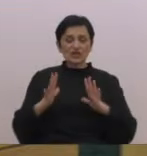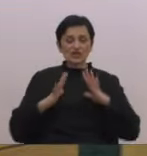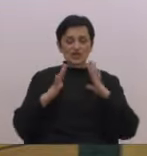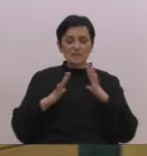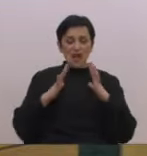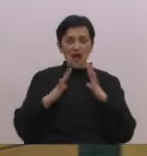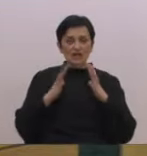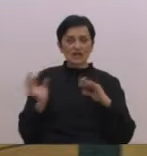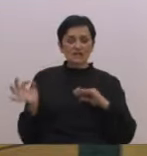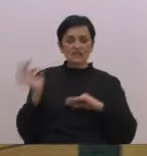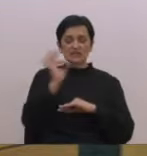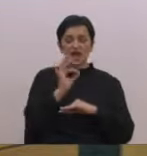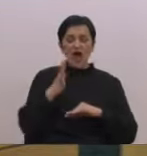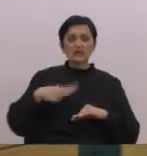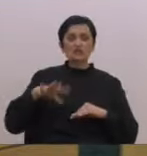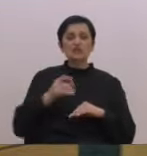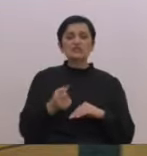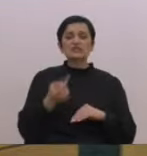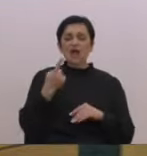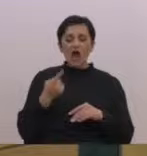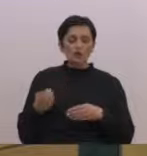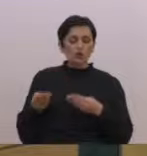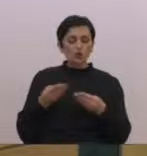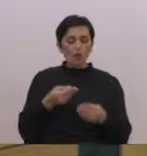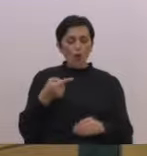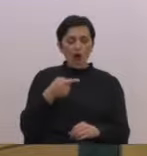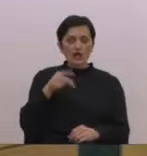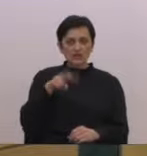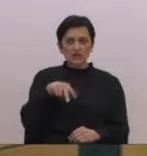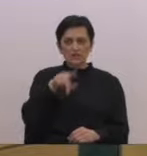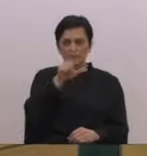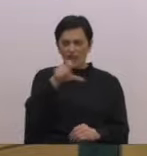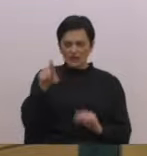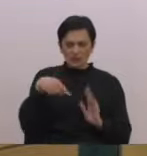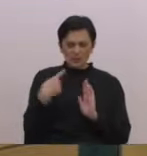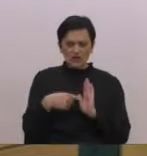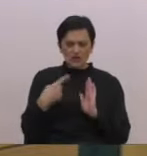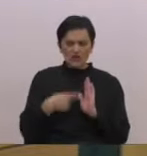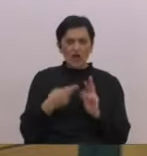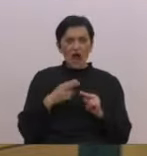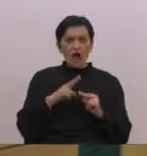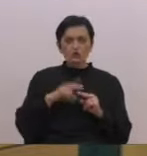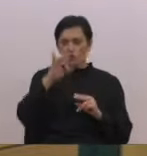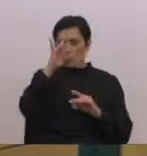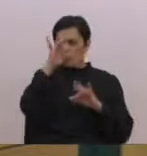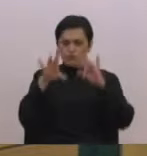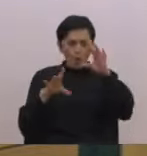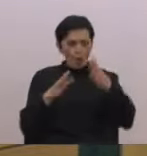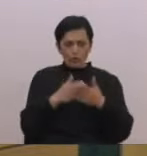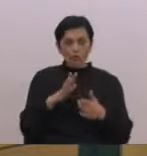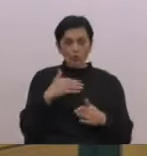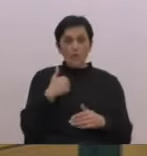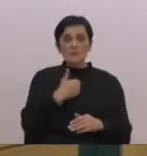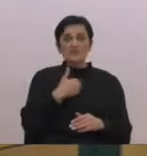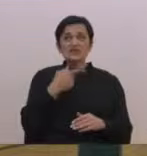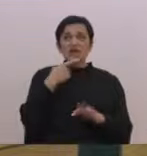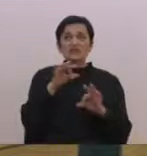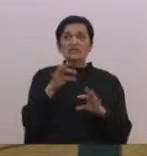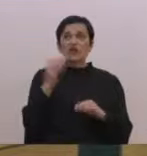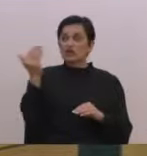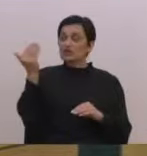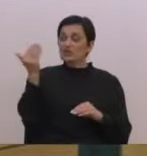საქართველოში და საიდან მოვიტანო 1000 ლარი? მართლა მისვავს ადამიანები კითხვას და ეს არ არის პოპულიზმი. მე მართლა მინდა, რომ სათქველი მქონდეს, გამატანო